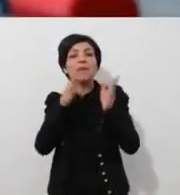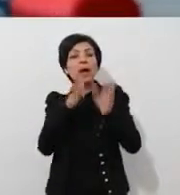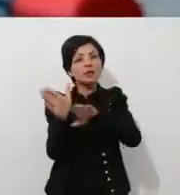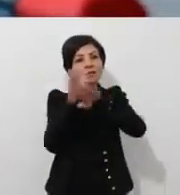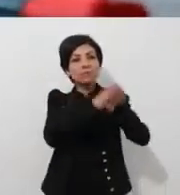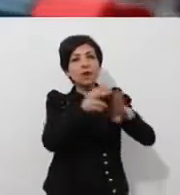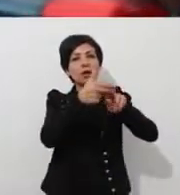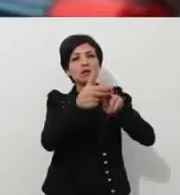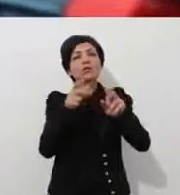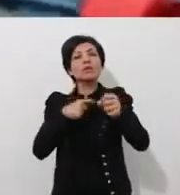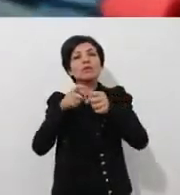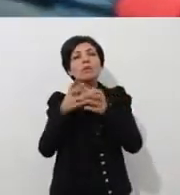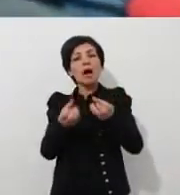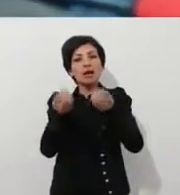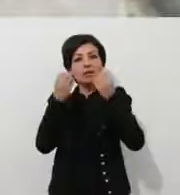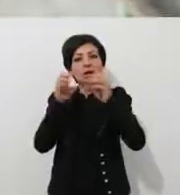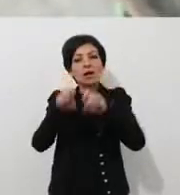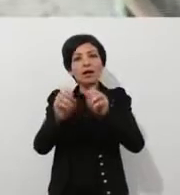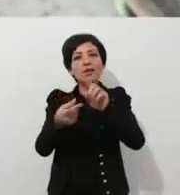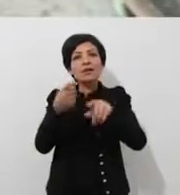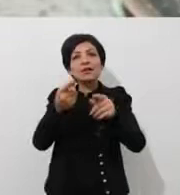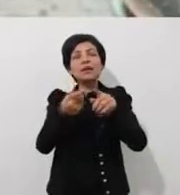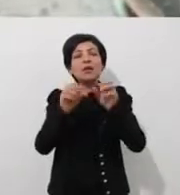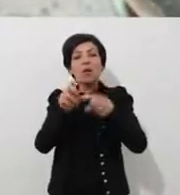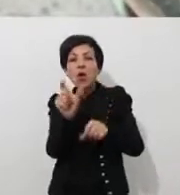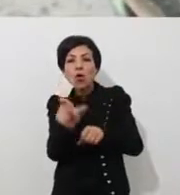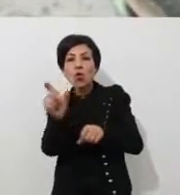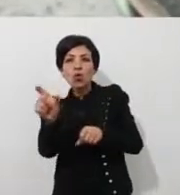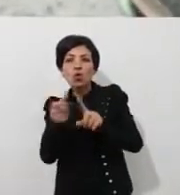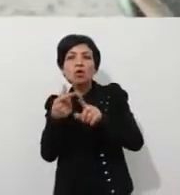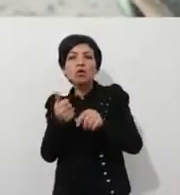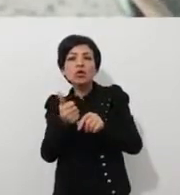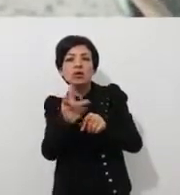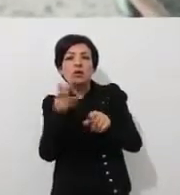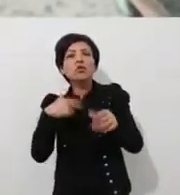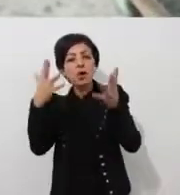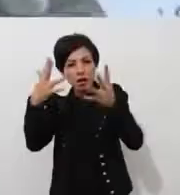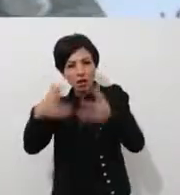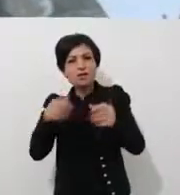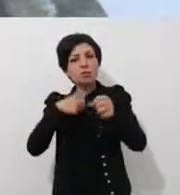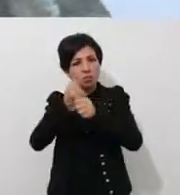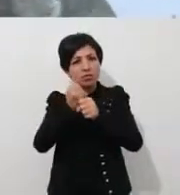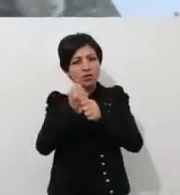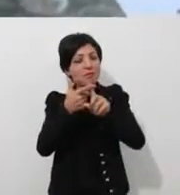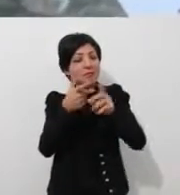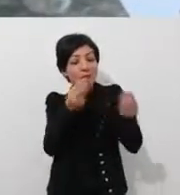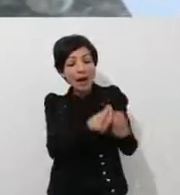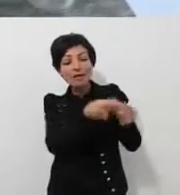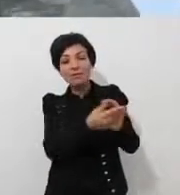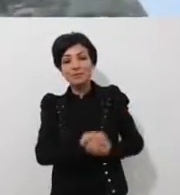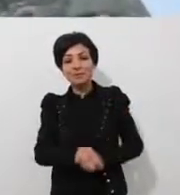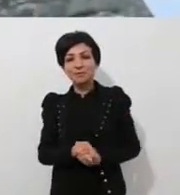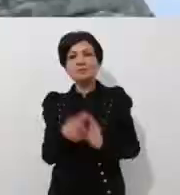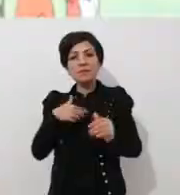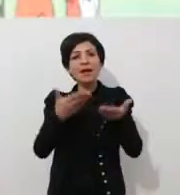تعدينا مرحلة الألوان، دخلنا في الحروف شوية شوية، حروف شوية، الرياضيات زاد نخدم معاها شوية